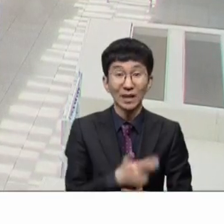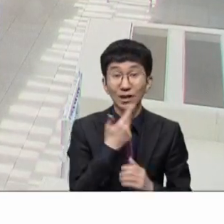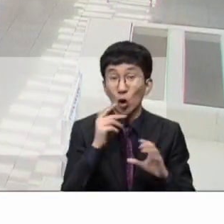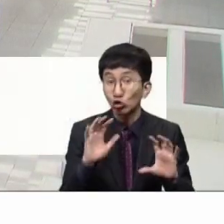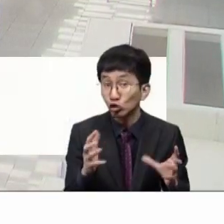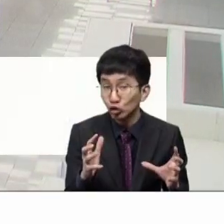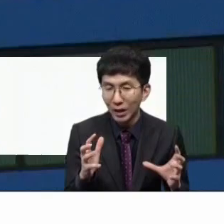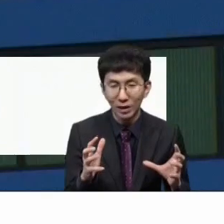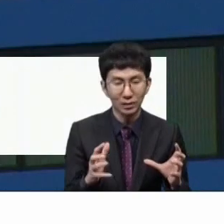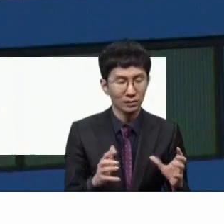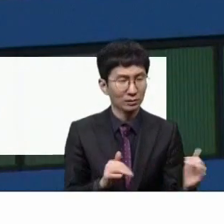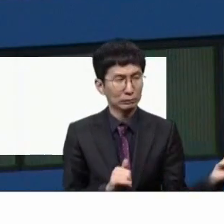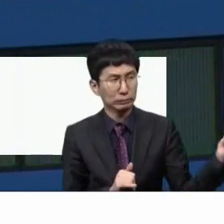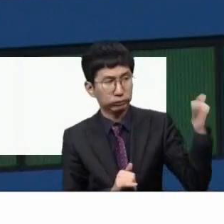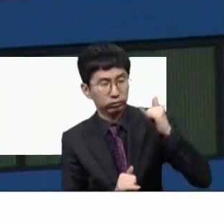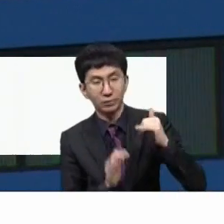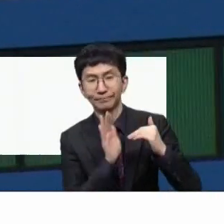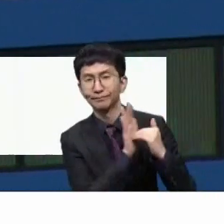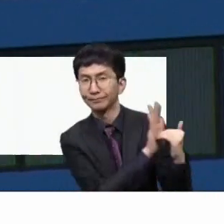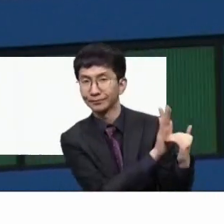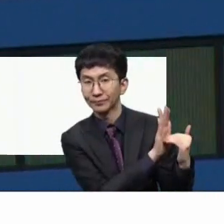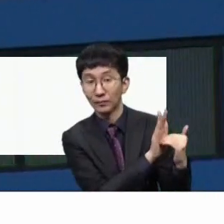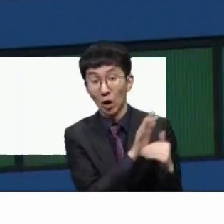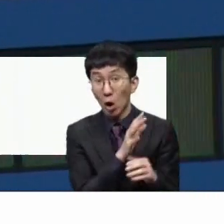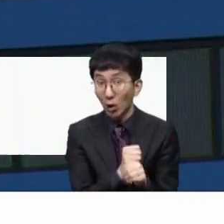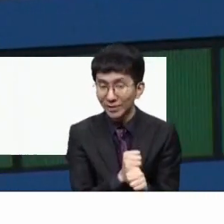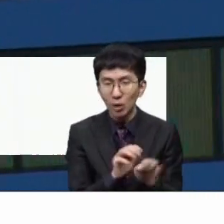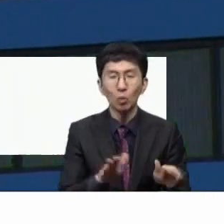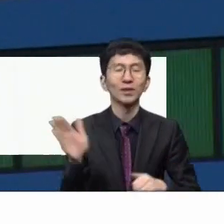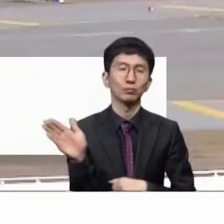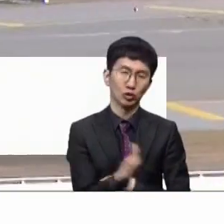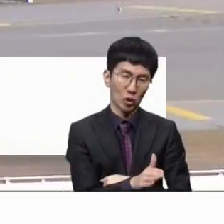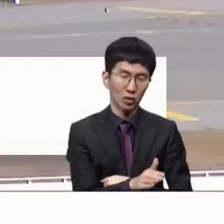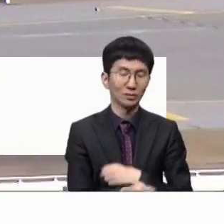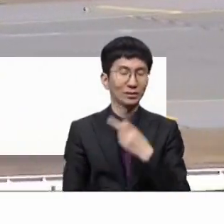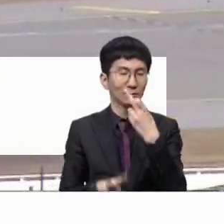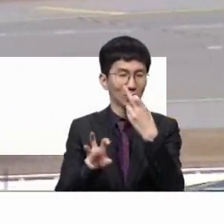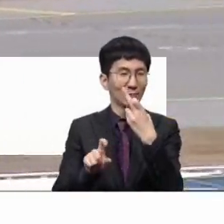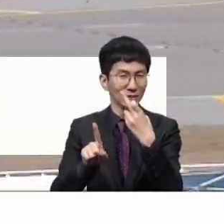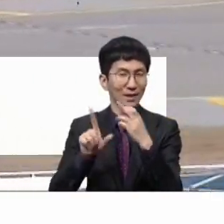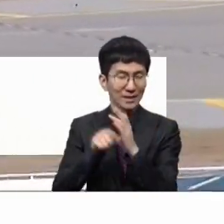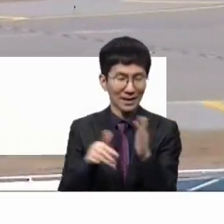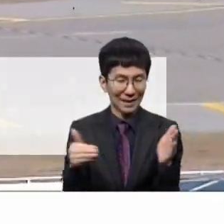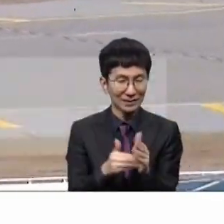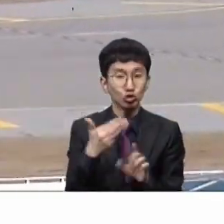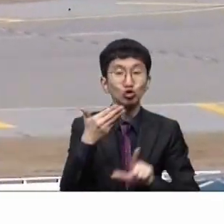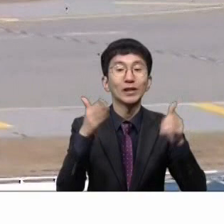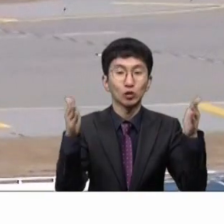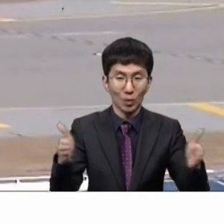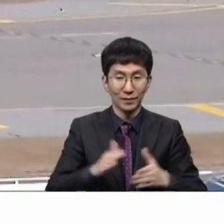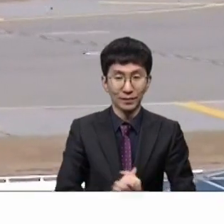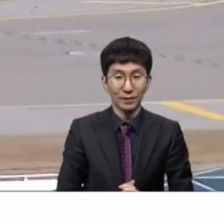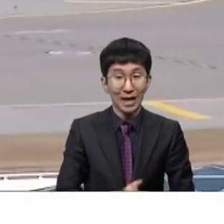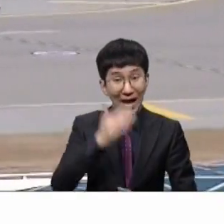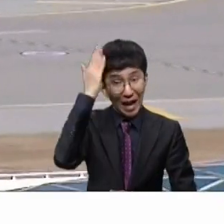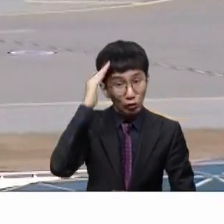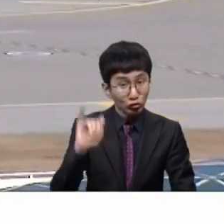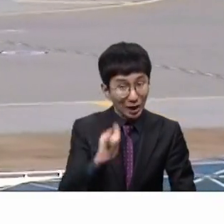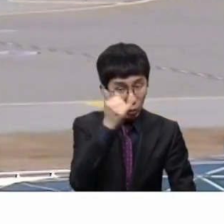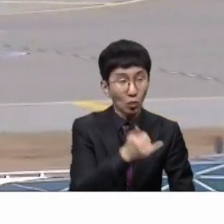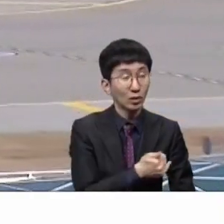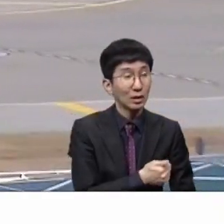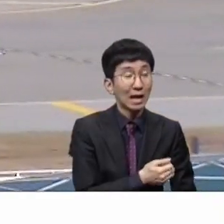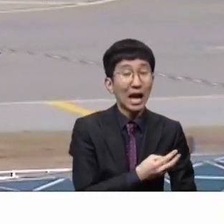영국과의 항공편 운항이 중단되는 시기는 당장 오늘부터 이달 말까지 9일간입니다. 대한항공은